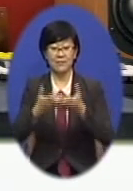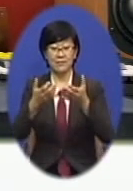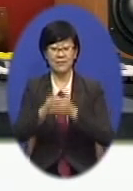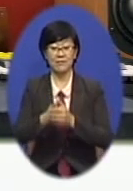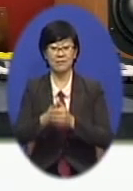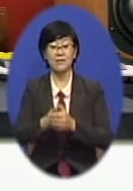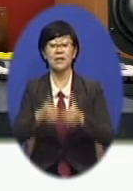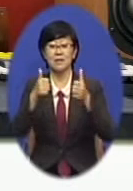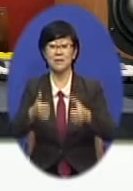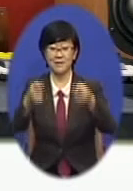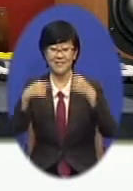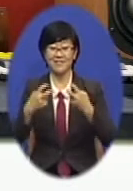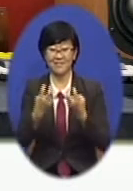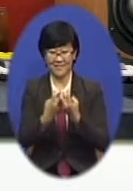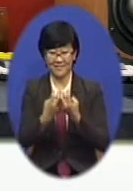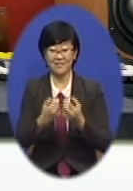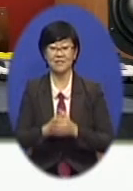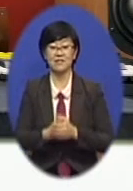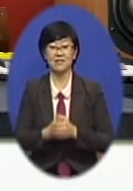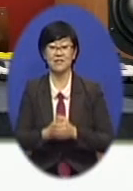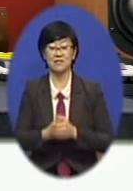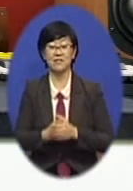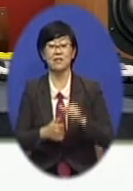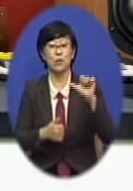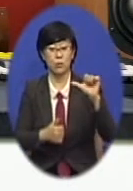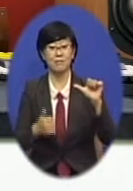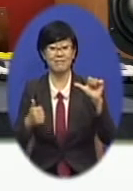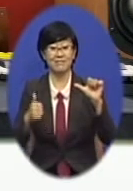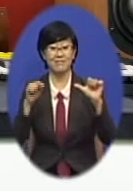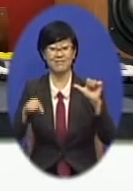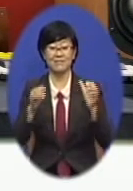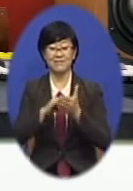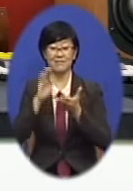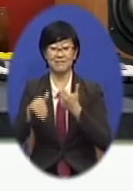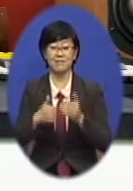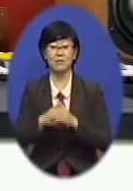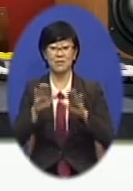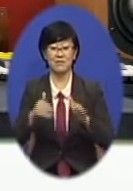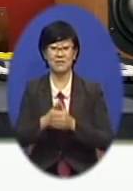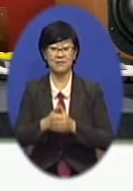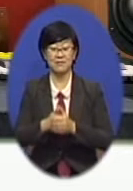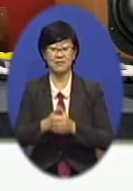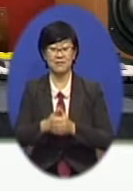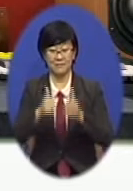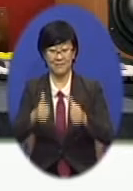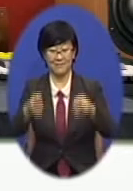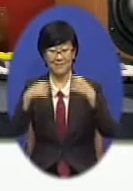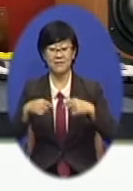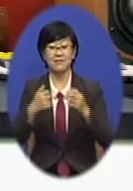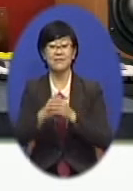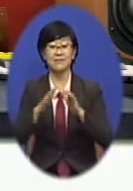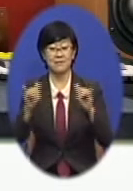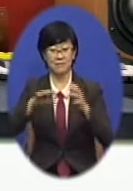시청자 심사입니다. 시청자 심사는 5번입니다. 또 오늘 심사해 주신 분을 5분을 저희가